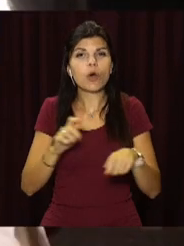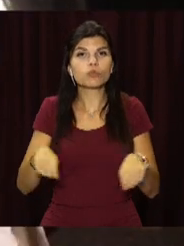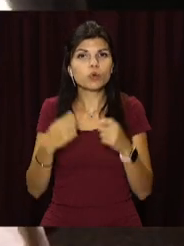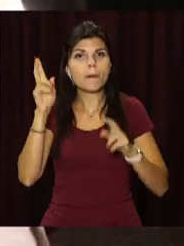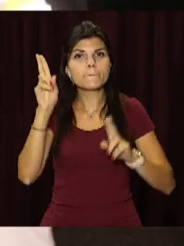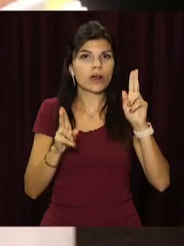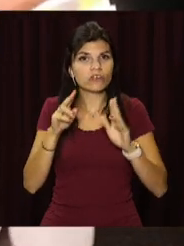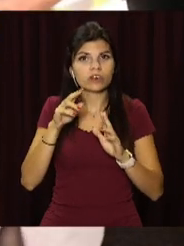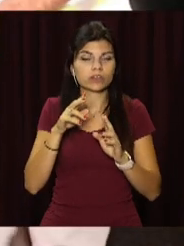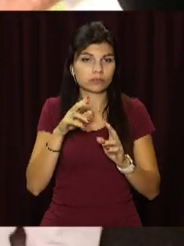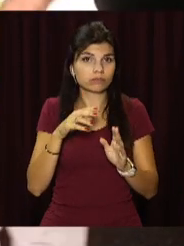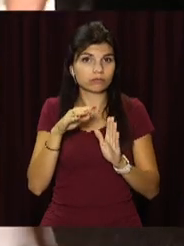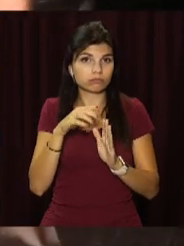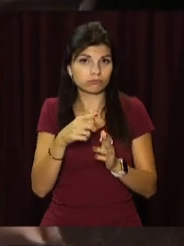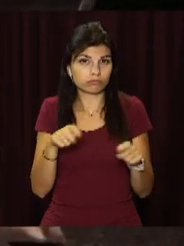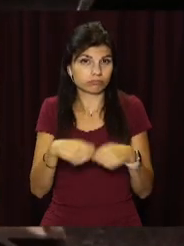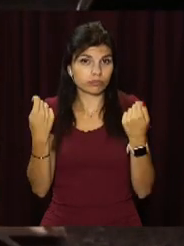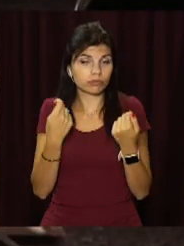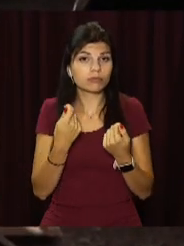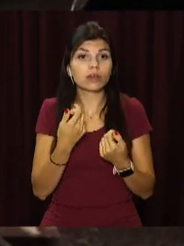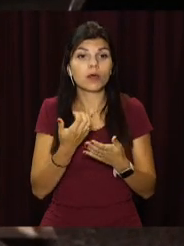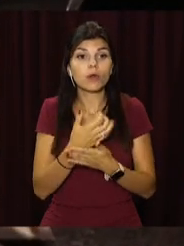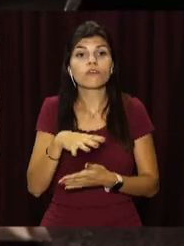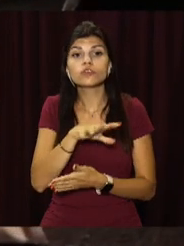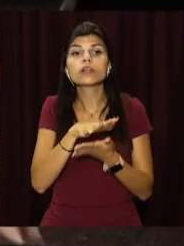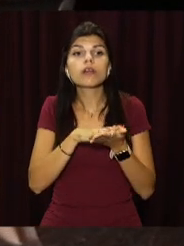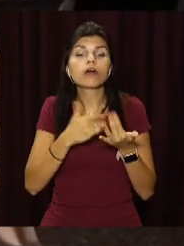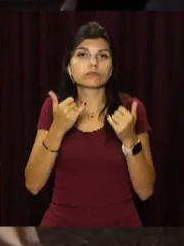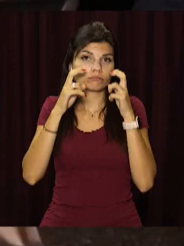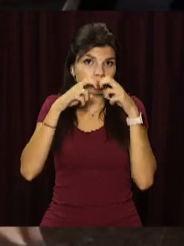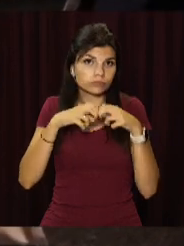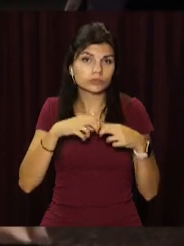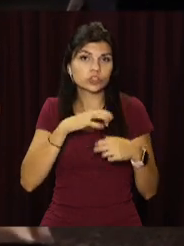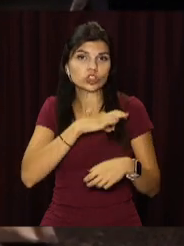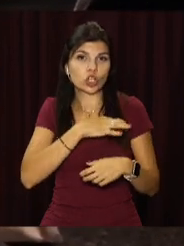порушення правил дорожнього руху. Наразі всі обставини події встановлюють слідчі.